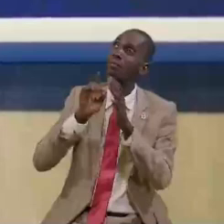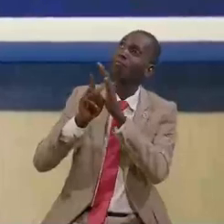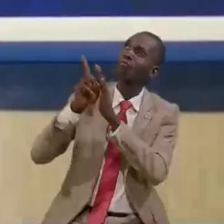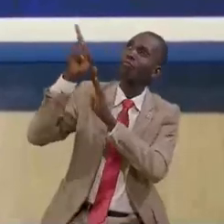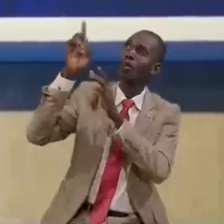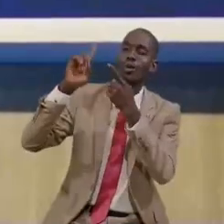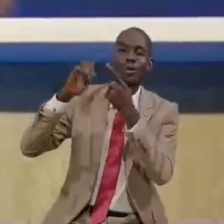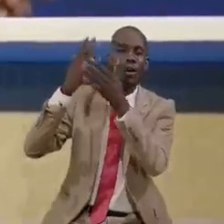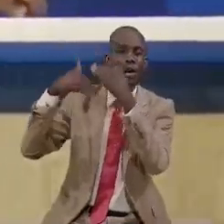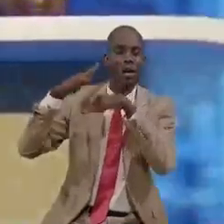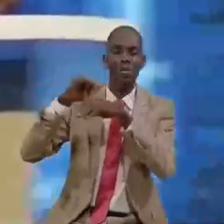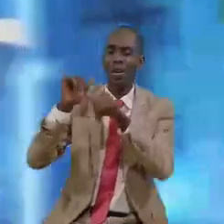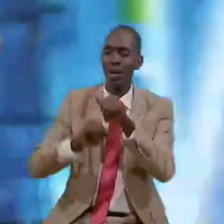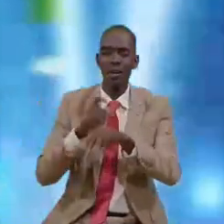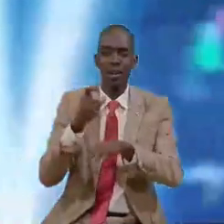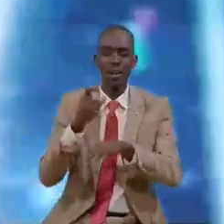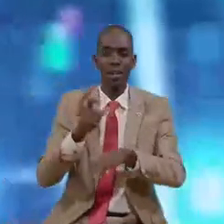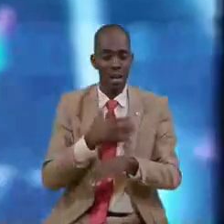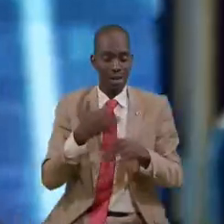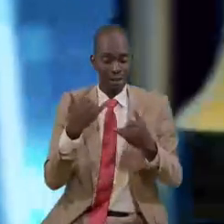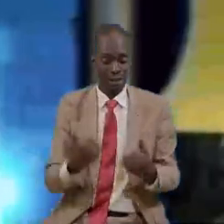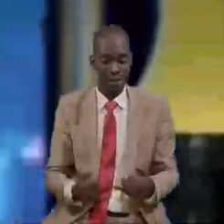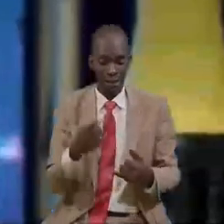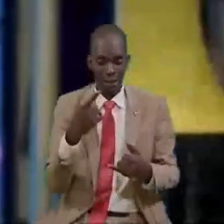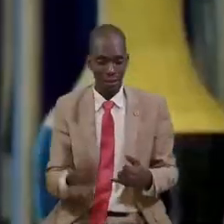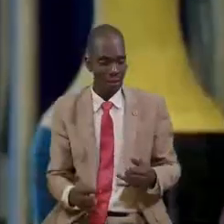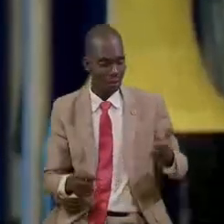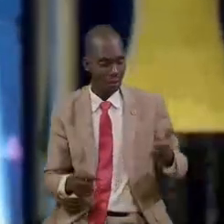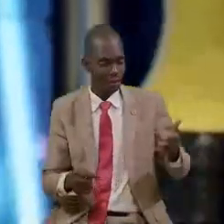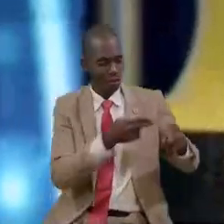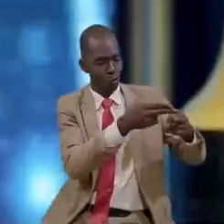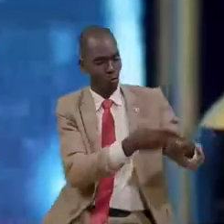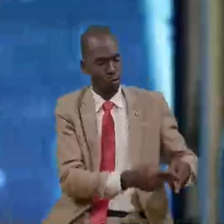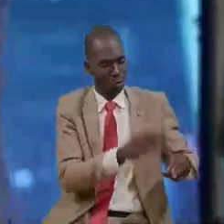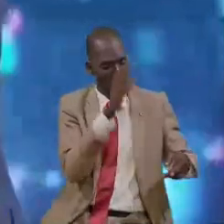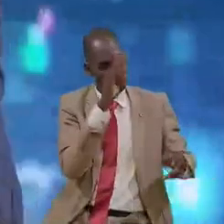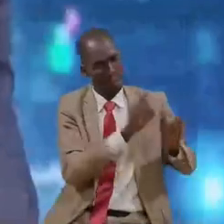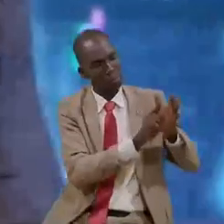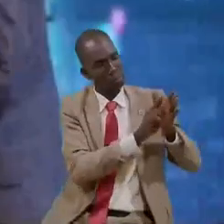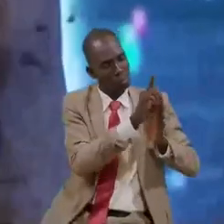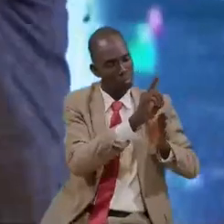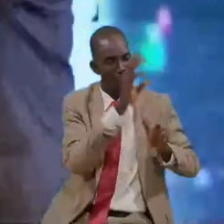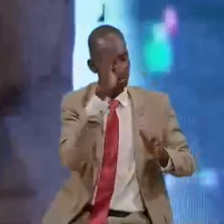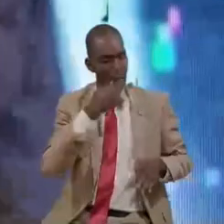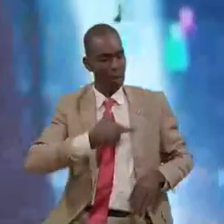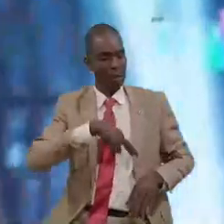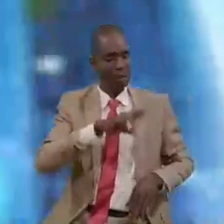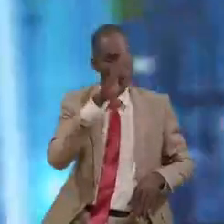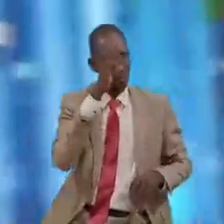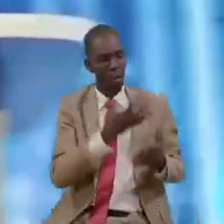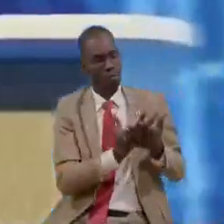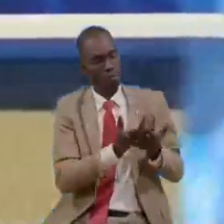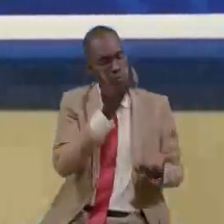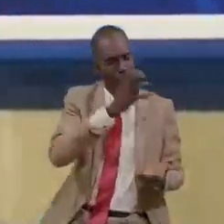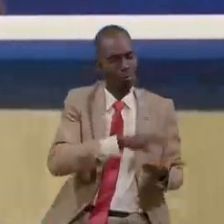au ciel à tout moment. Et la connexion entre vous, ouais, l'homme court, un grand homme, un riche,